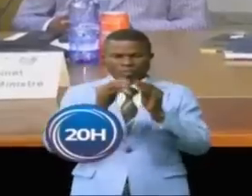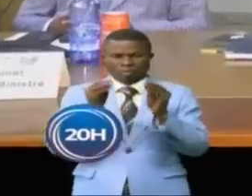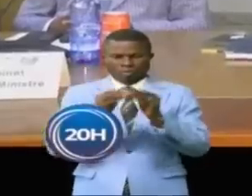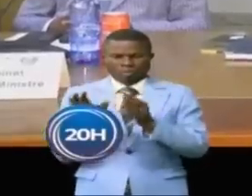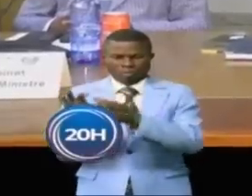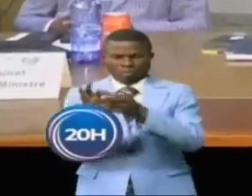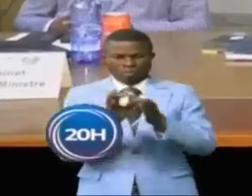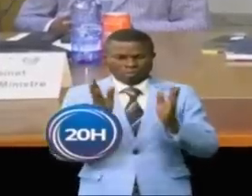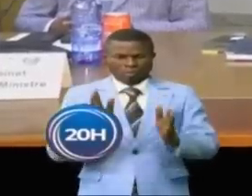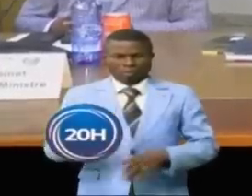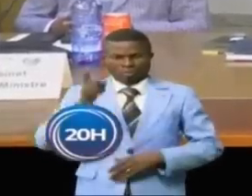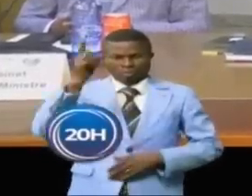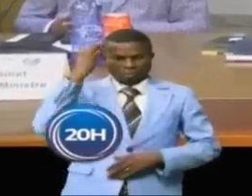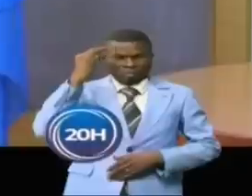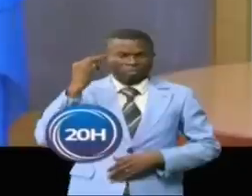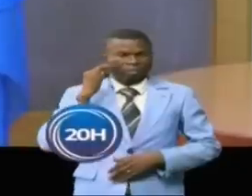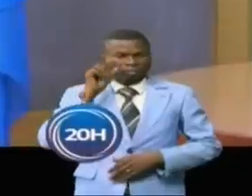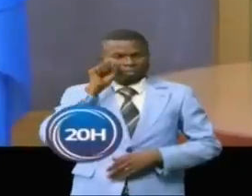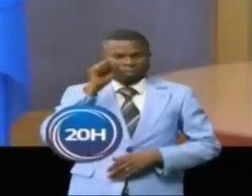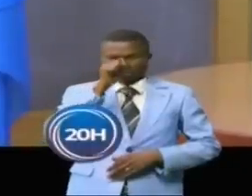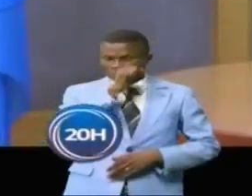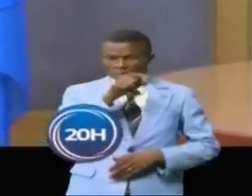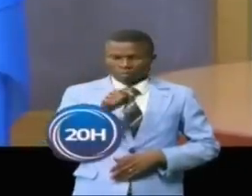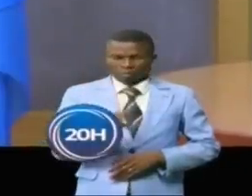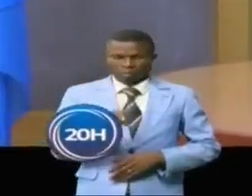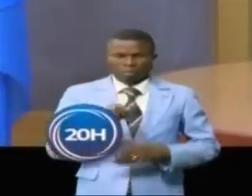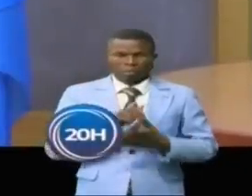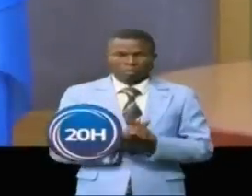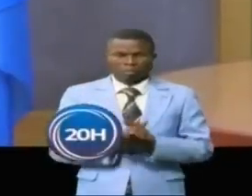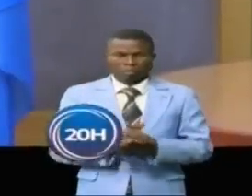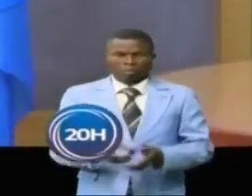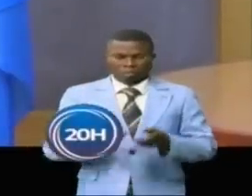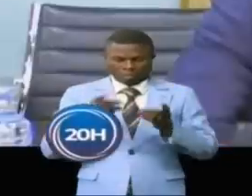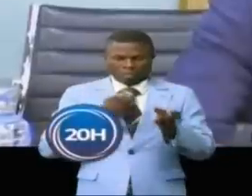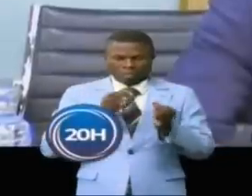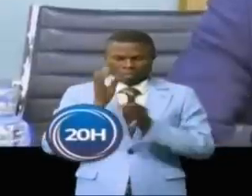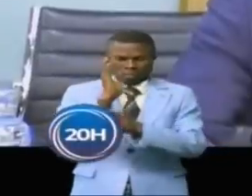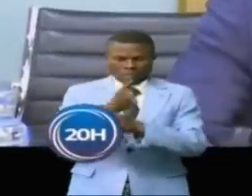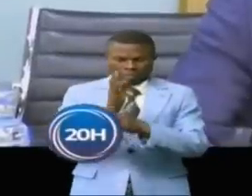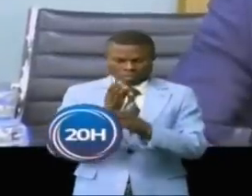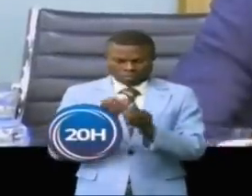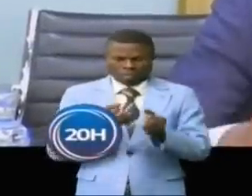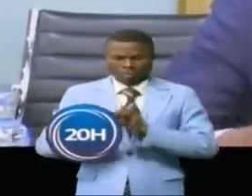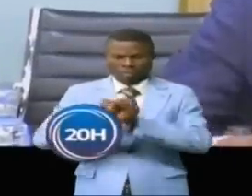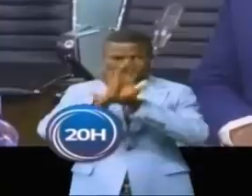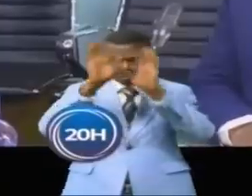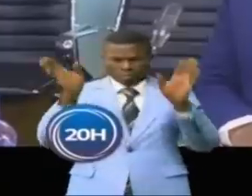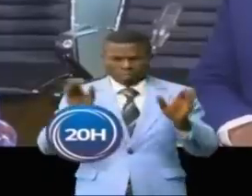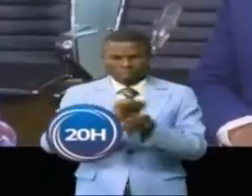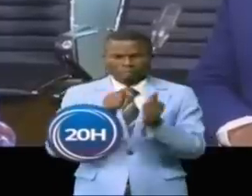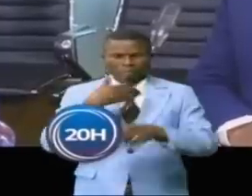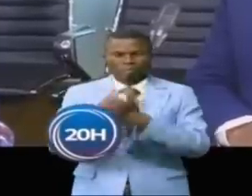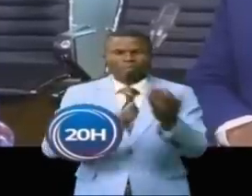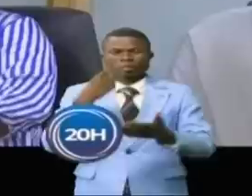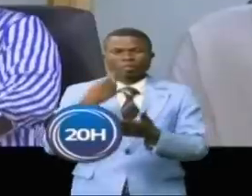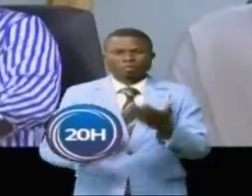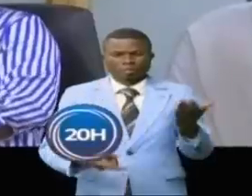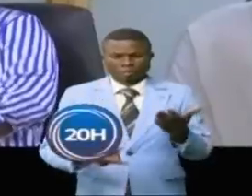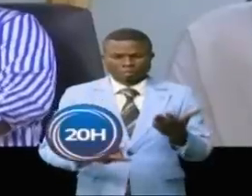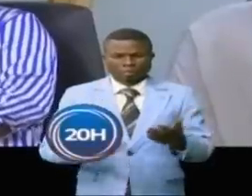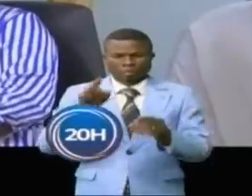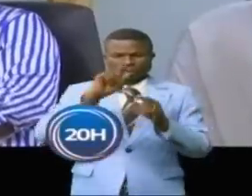coordination, le Premier ministre Jean-Michel Samalou Kondé Kyenge a donné des orientations sur la manière de s'y prendre pour que cette